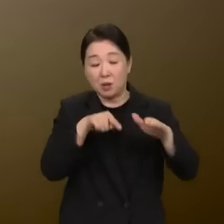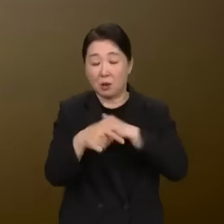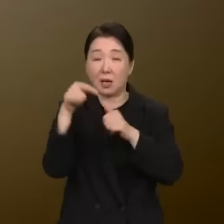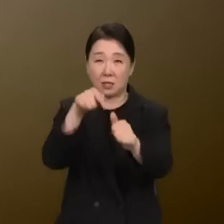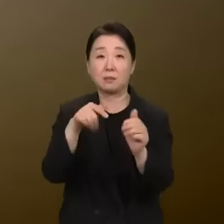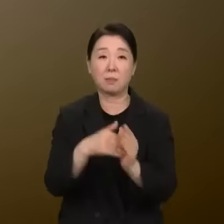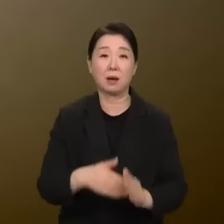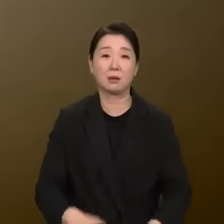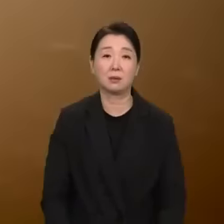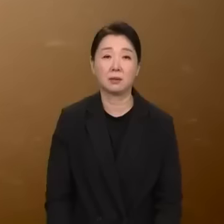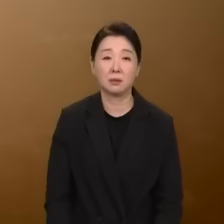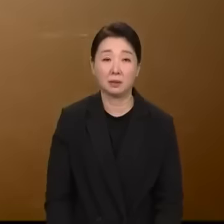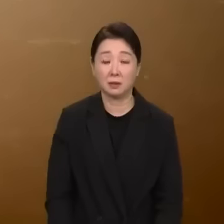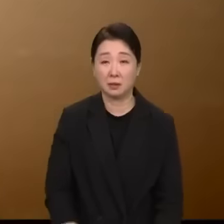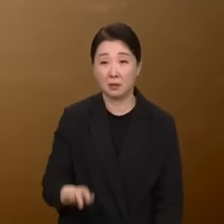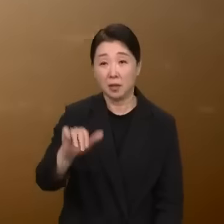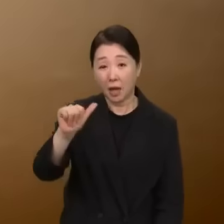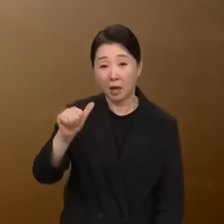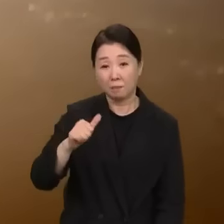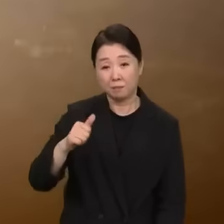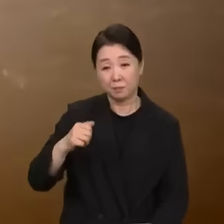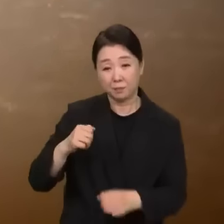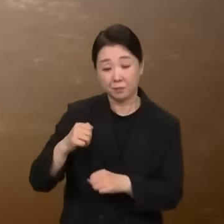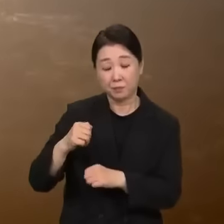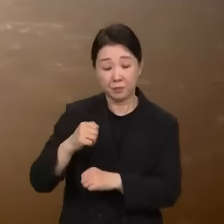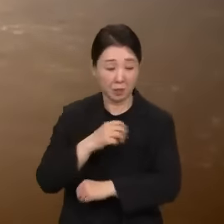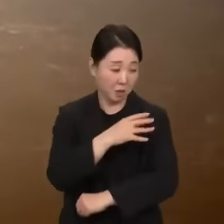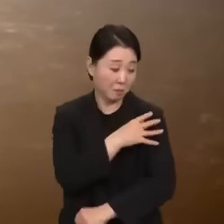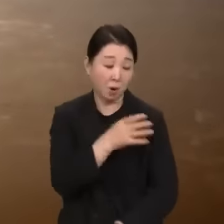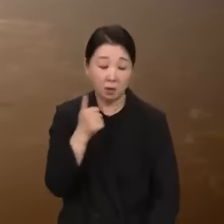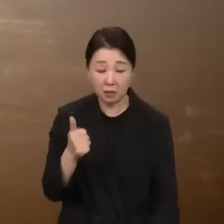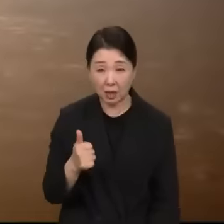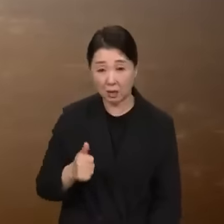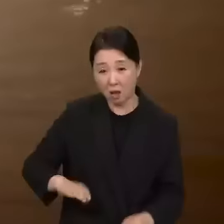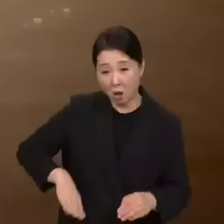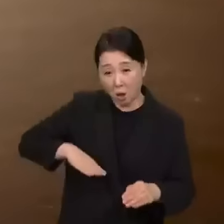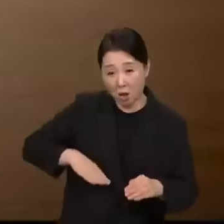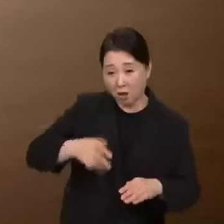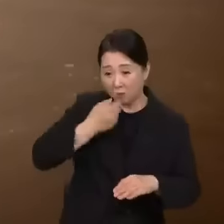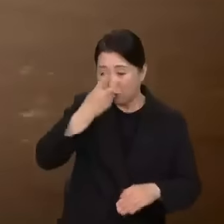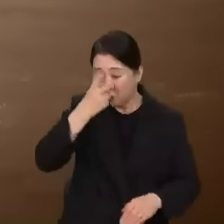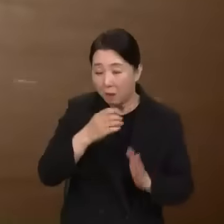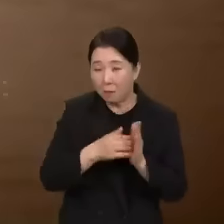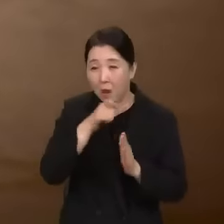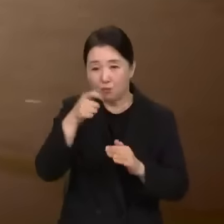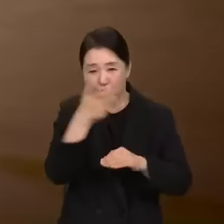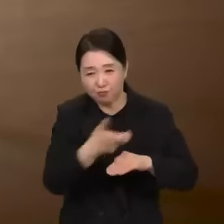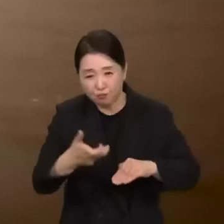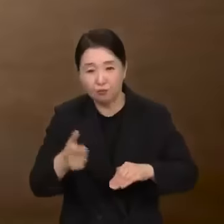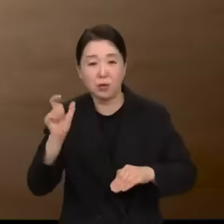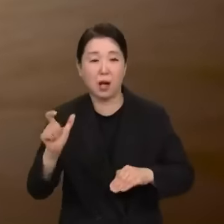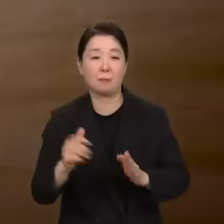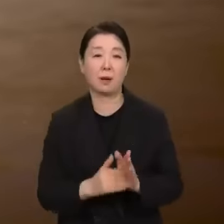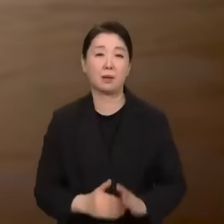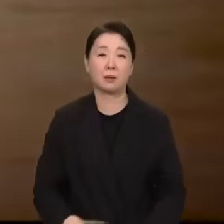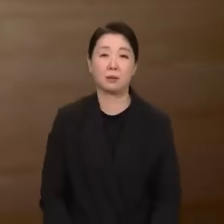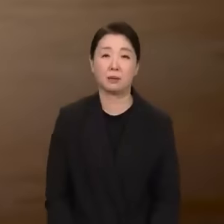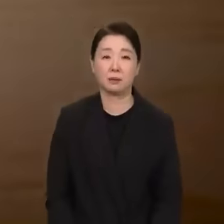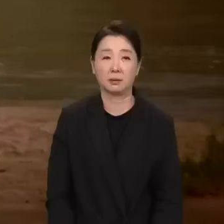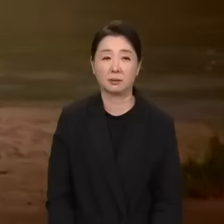진술했습니다. A병장은 허리 정도 높이 깊이에서 수색을 했고 물살은 많이 세다는 느낌을 받았다고